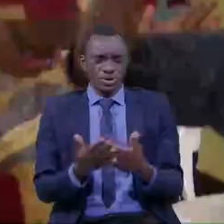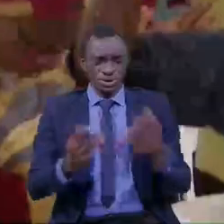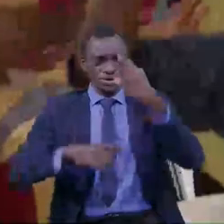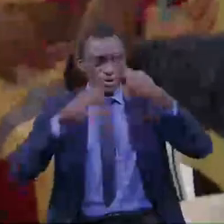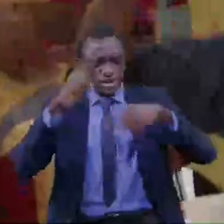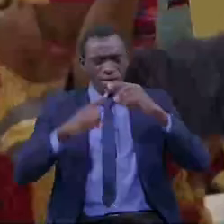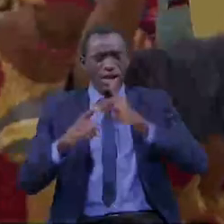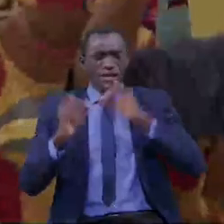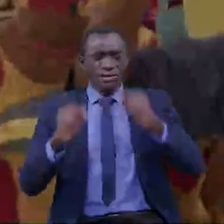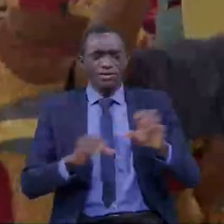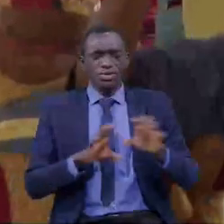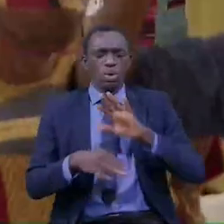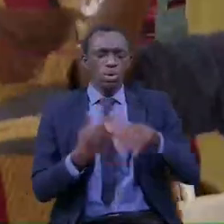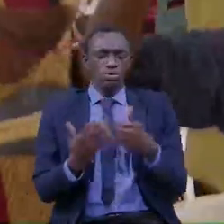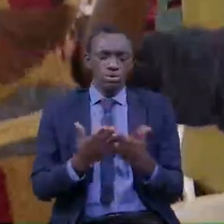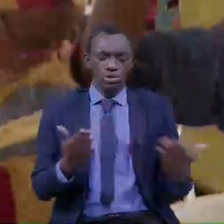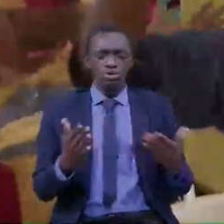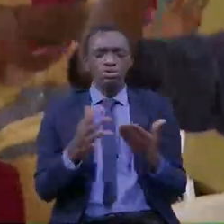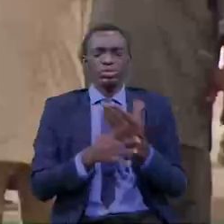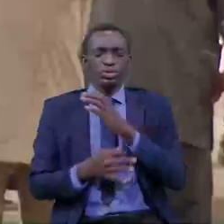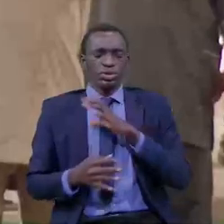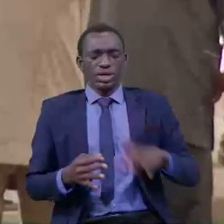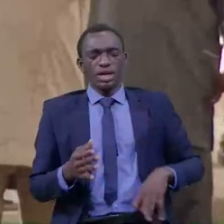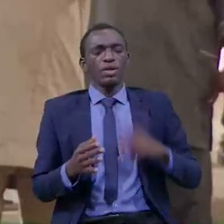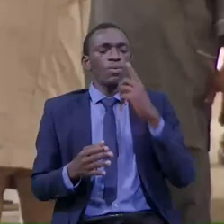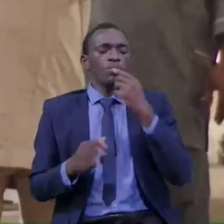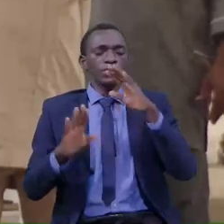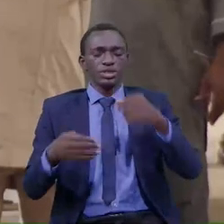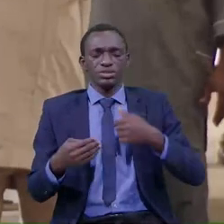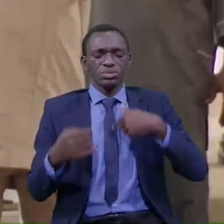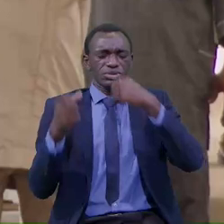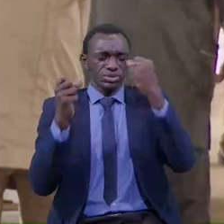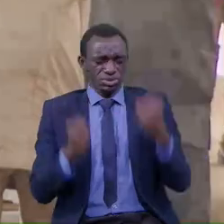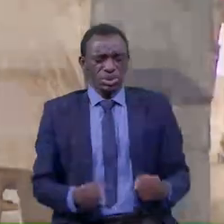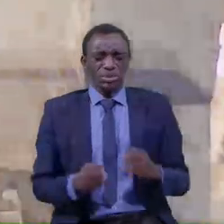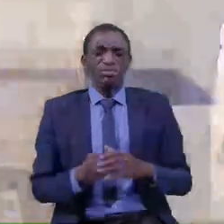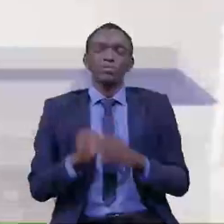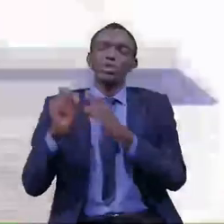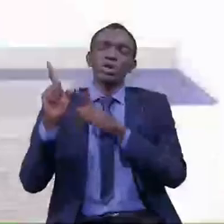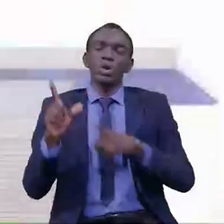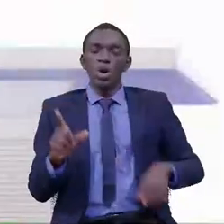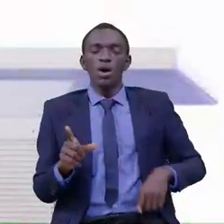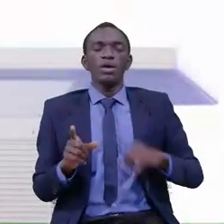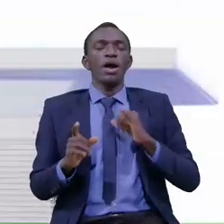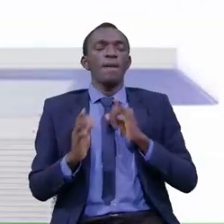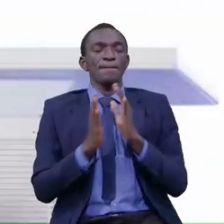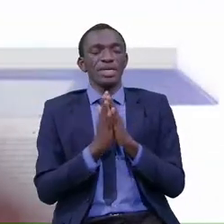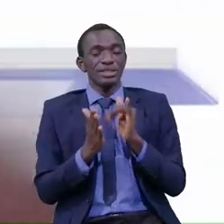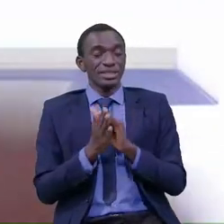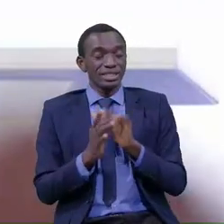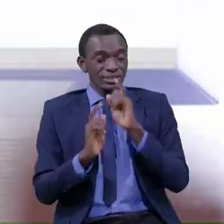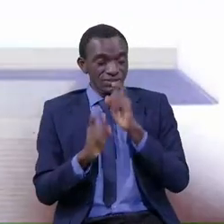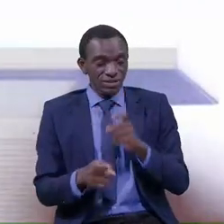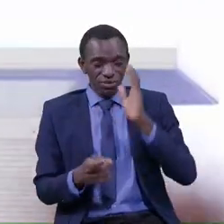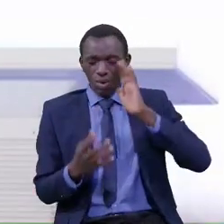Par Christ. Qui me fortifie. Seigneur, je prie que les dons